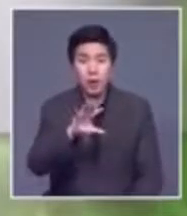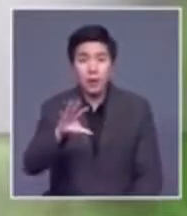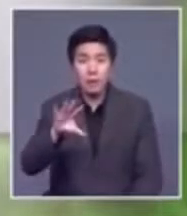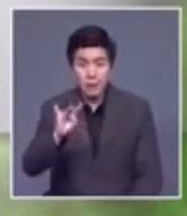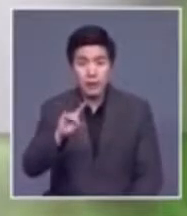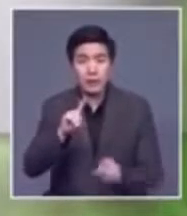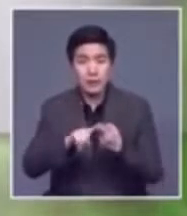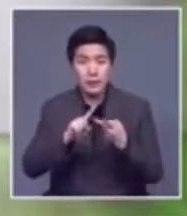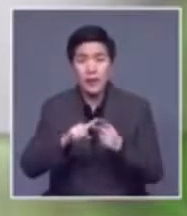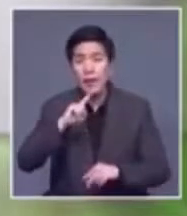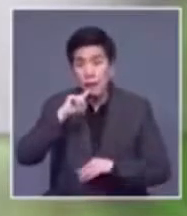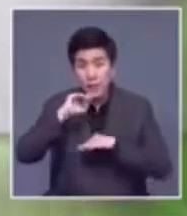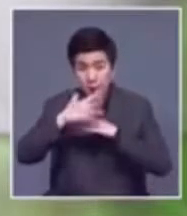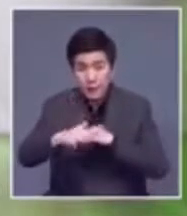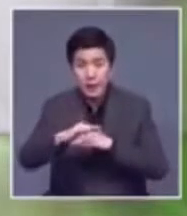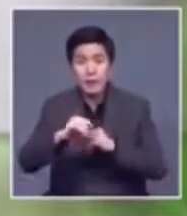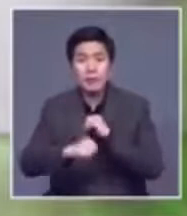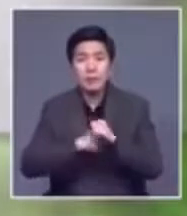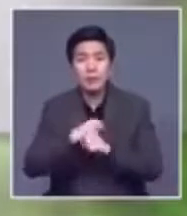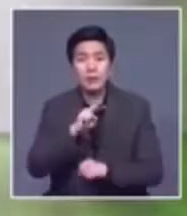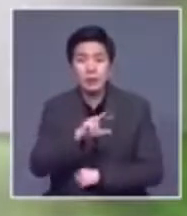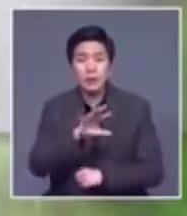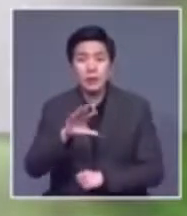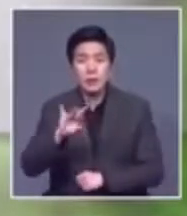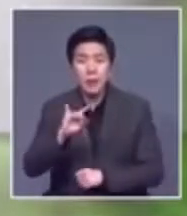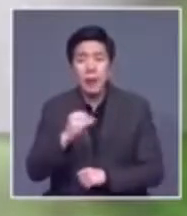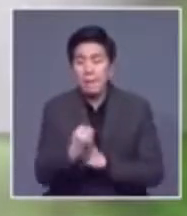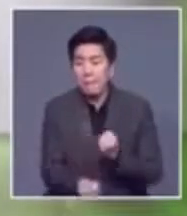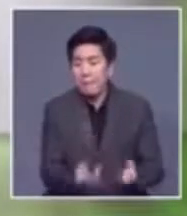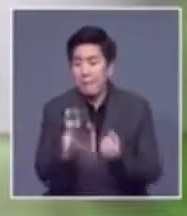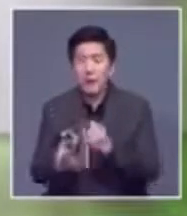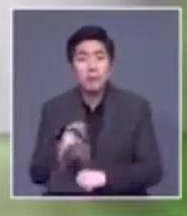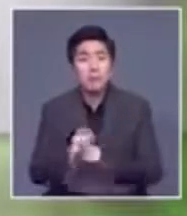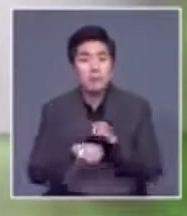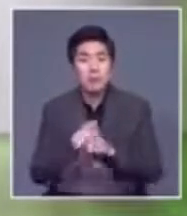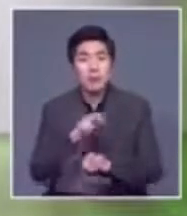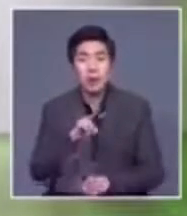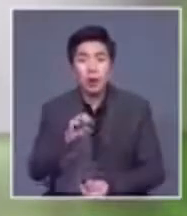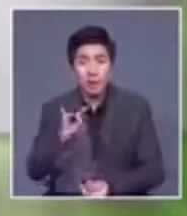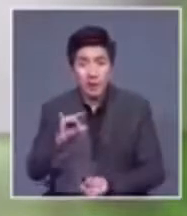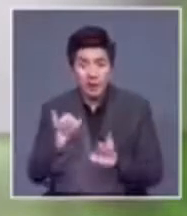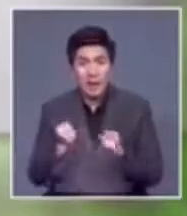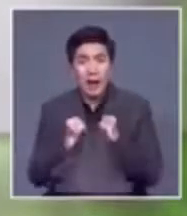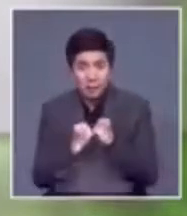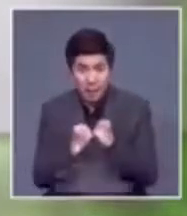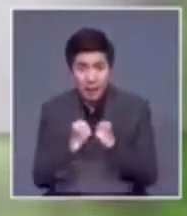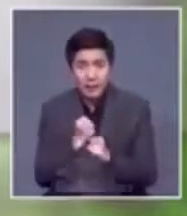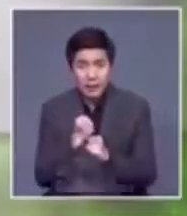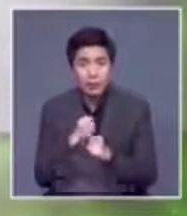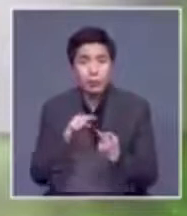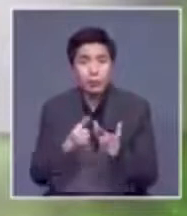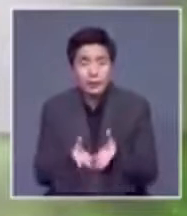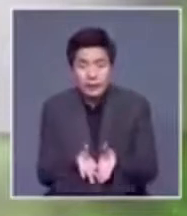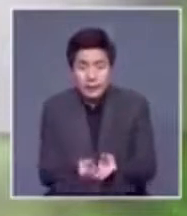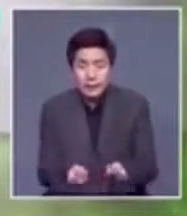ยากรทะเล58นี่ทำไปแล้วพระราชบัญญัติสวนป่าปี58นี่ของใหม่ๆหมดเลยนะครับที่กำลังร่างขณะนี้พระราชบัญญัตินโยบาย